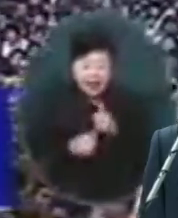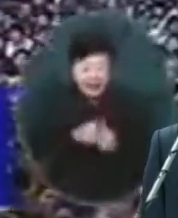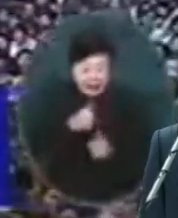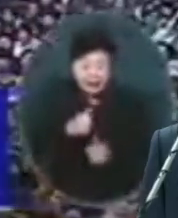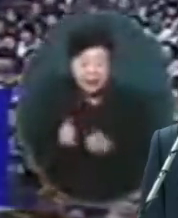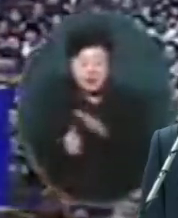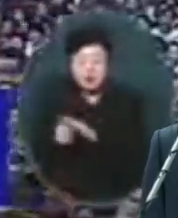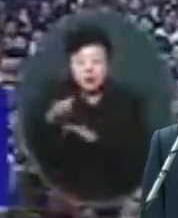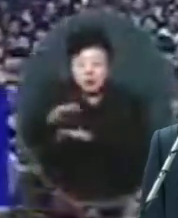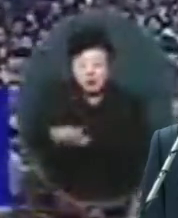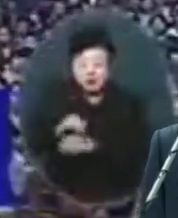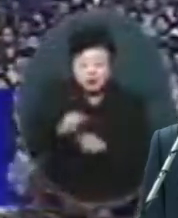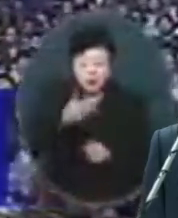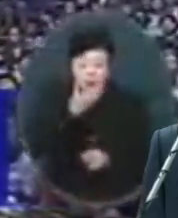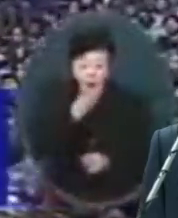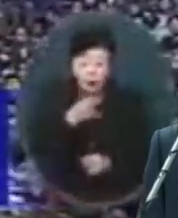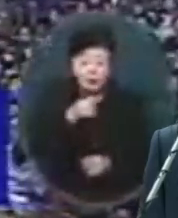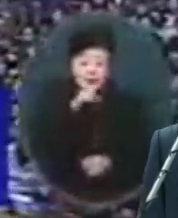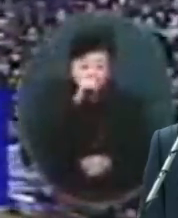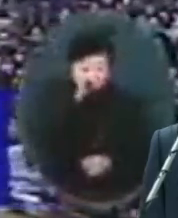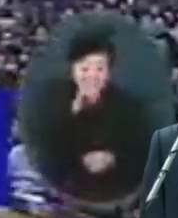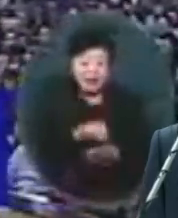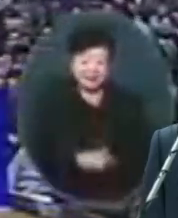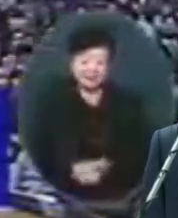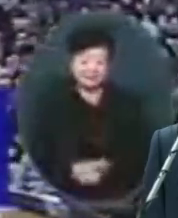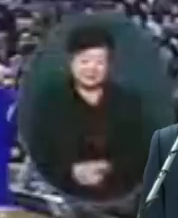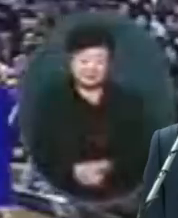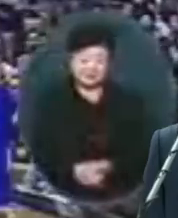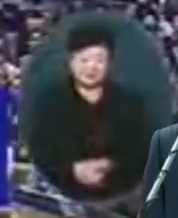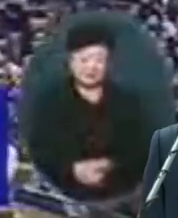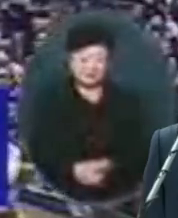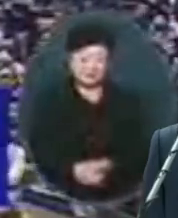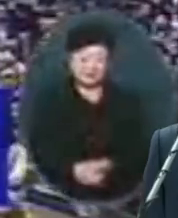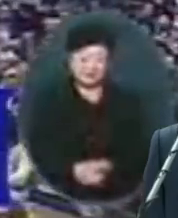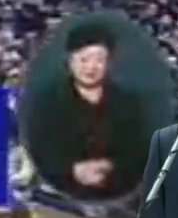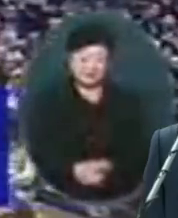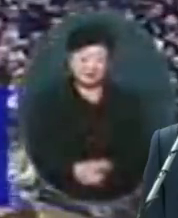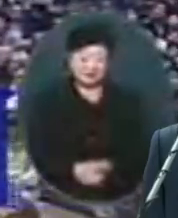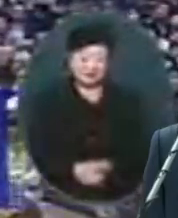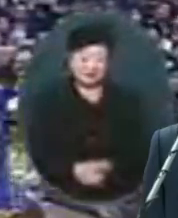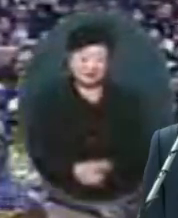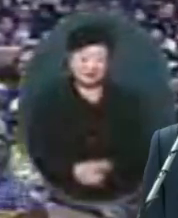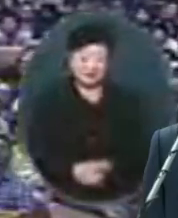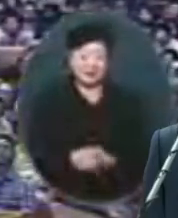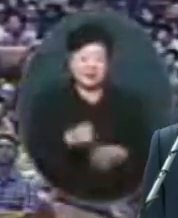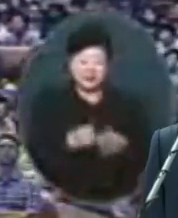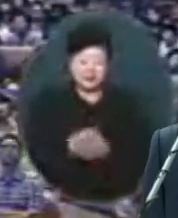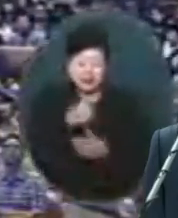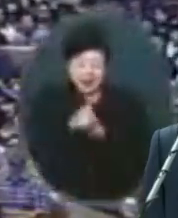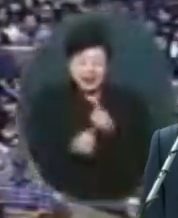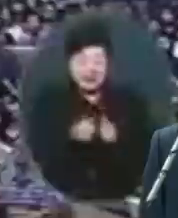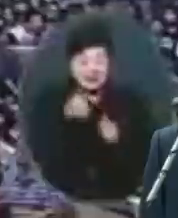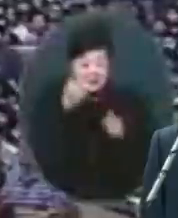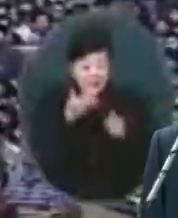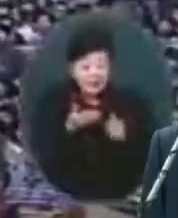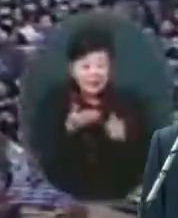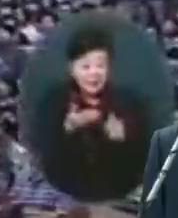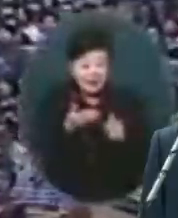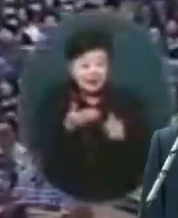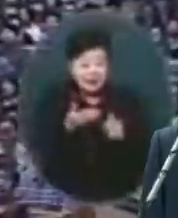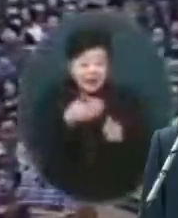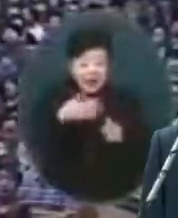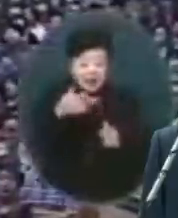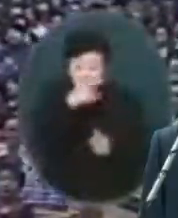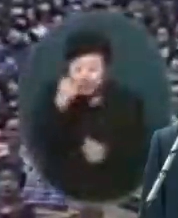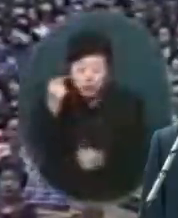하나님에게 자기의 소망을 두는 이는 복이 있도다. 그러므로 하나님께